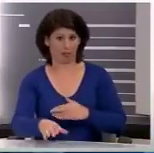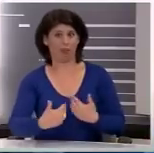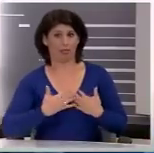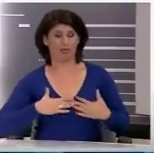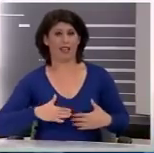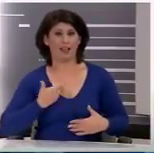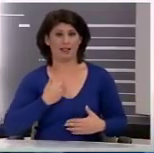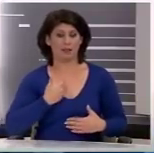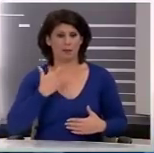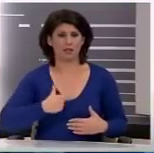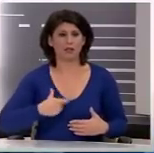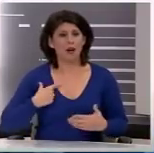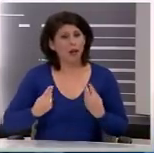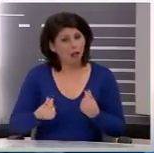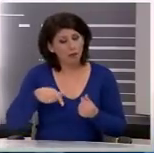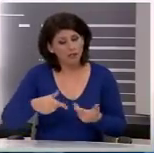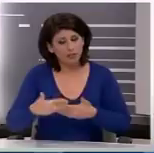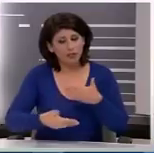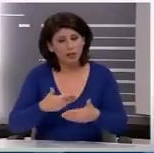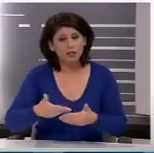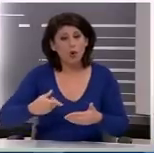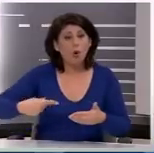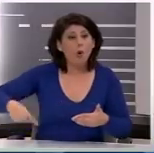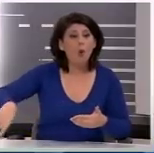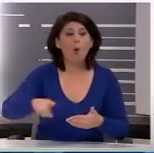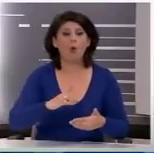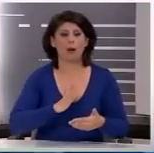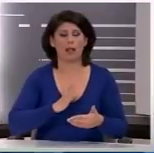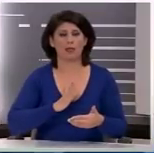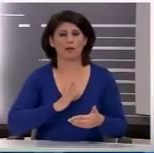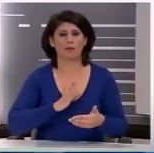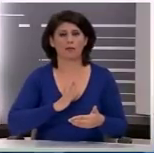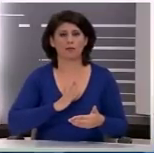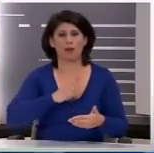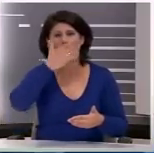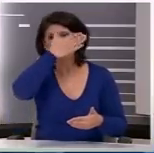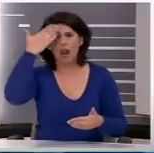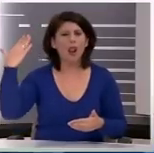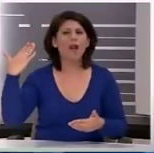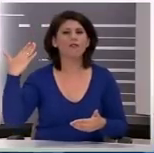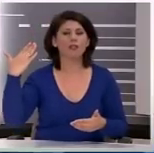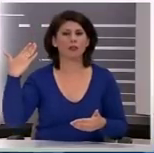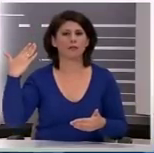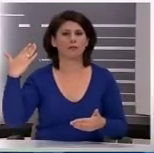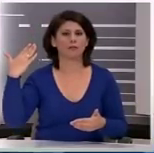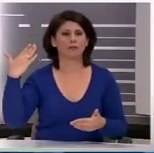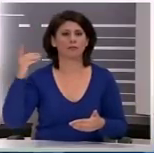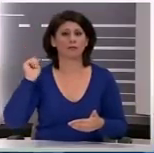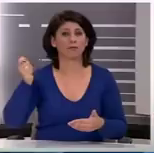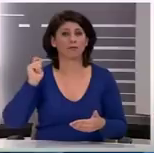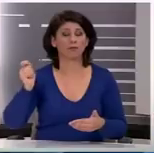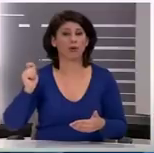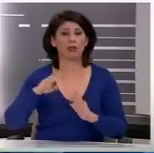Εύχομαι μέσα από αυτή τη διαδικασία όλοι οι άνθρωποι να βγουν λευκοί και το πολιτικό σύστημα